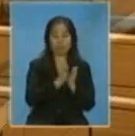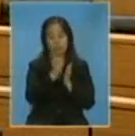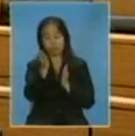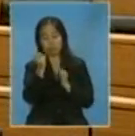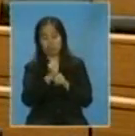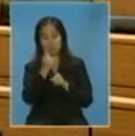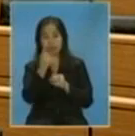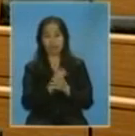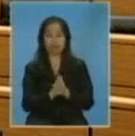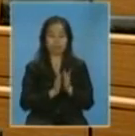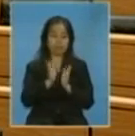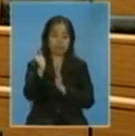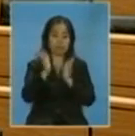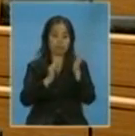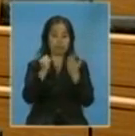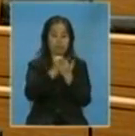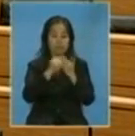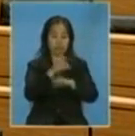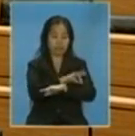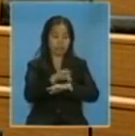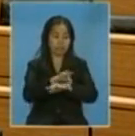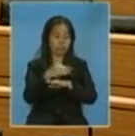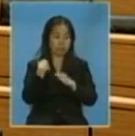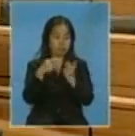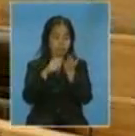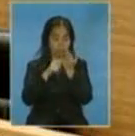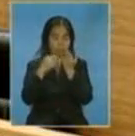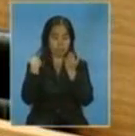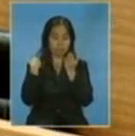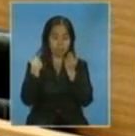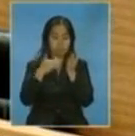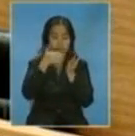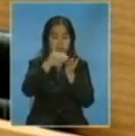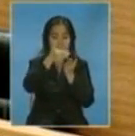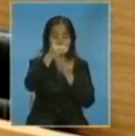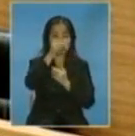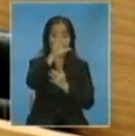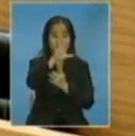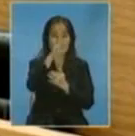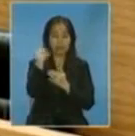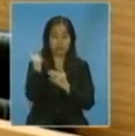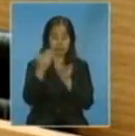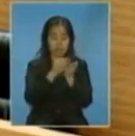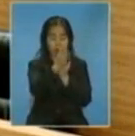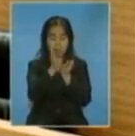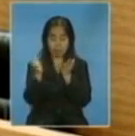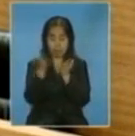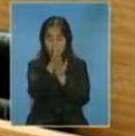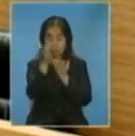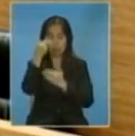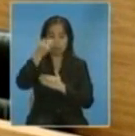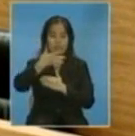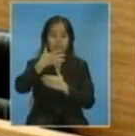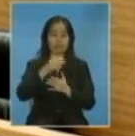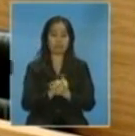ซึ่งในแผนที่ท่านก็เขียนไว้ครับมันรวมทั้งหมด5เส้นทางที่จะต้องเข้ามาพิจารณากันไอ้5เส้น